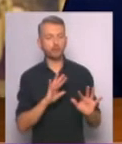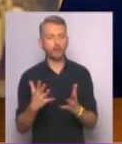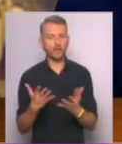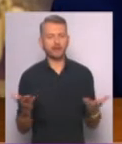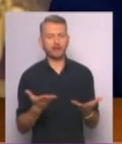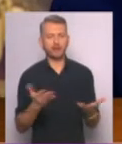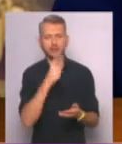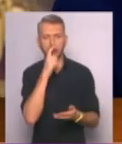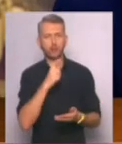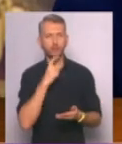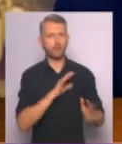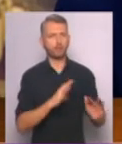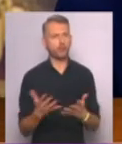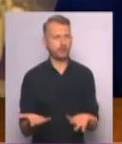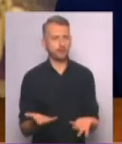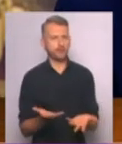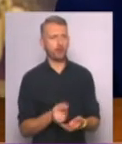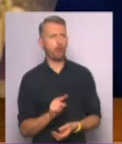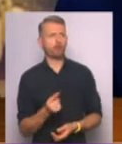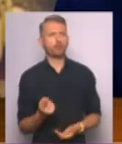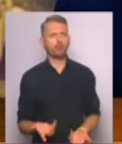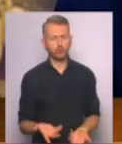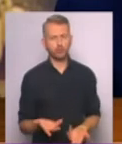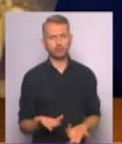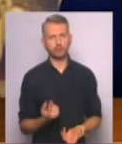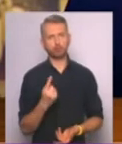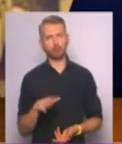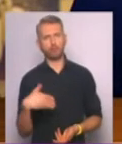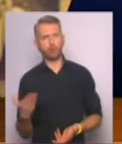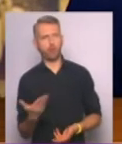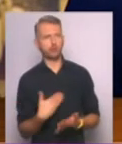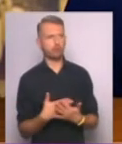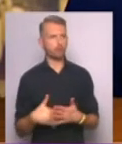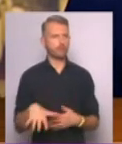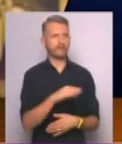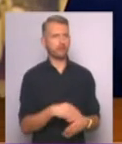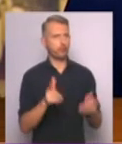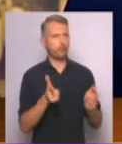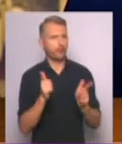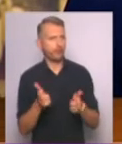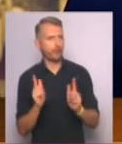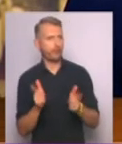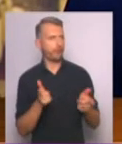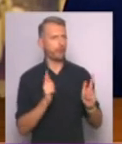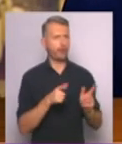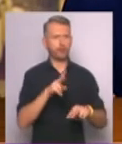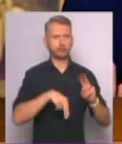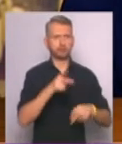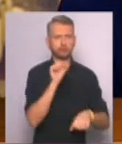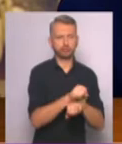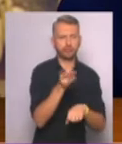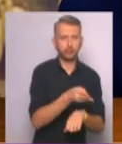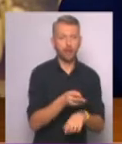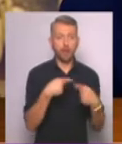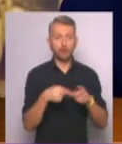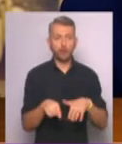якісь незрозумілі події. Чомусь, з одного боку, немовби всі підтримують, що забудову треба припинити, а з іншого боку,